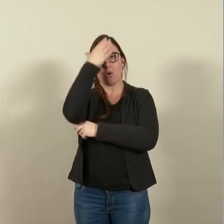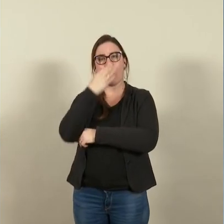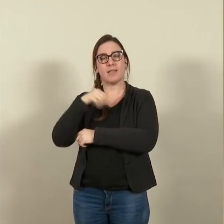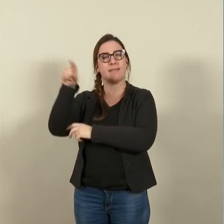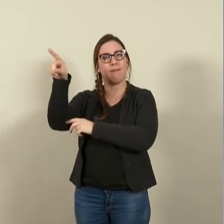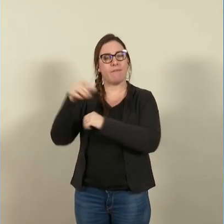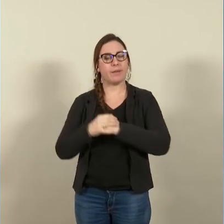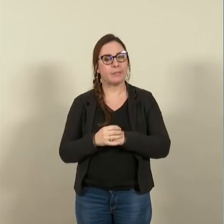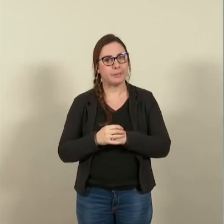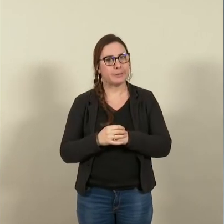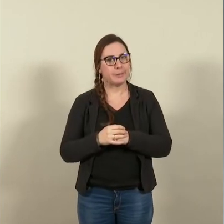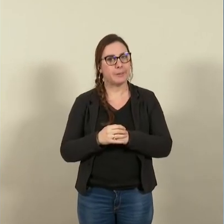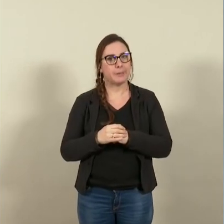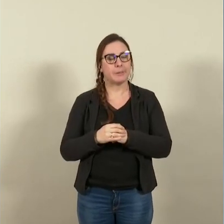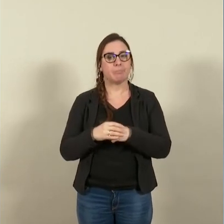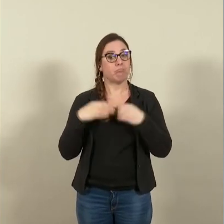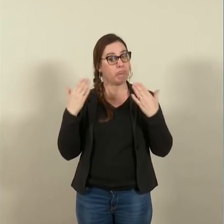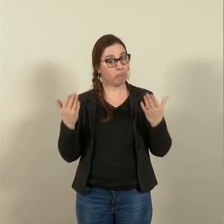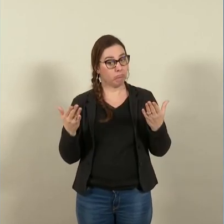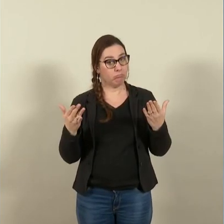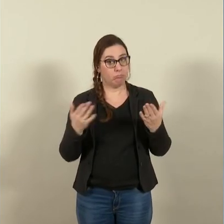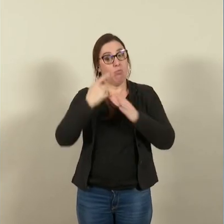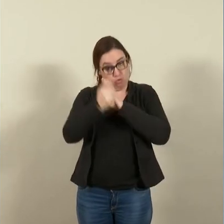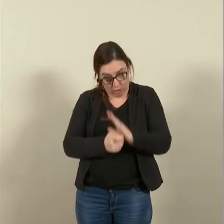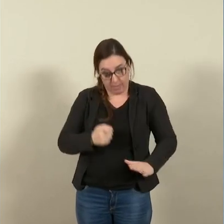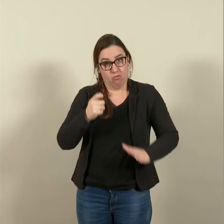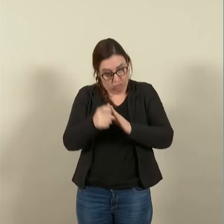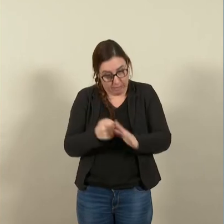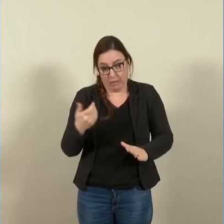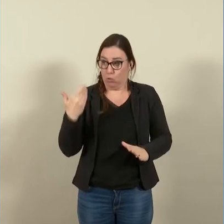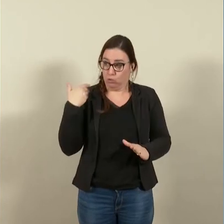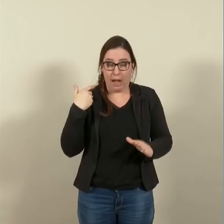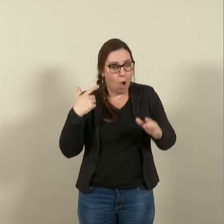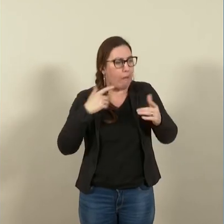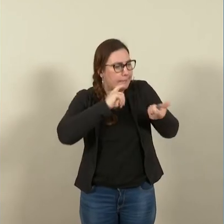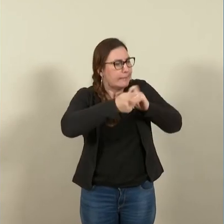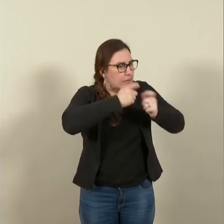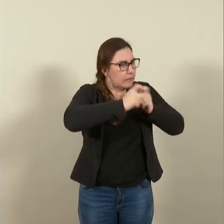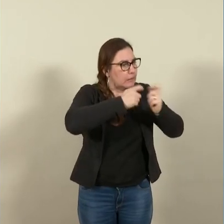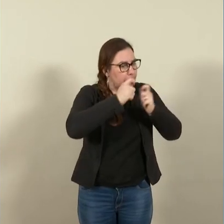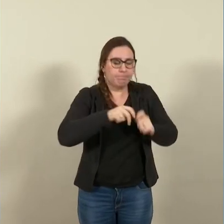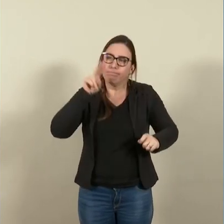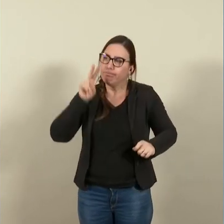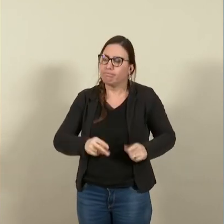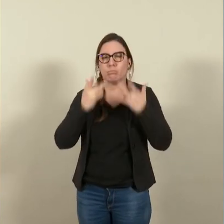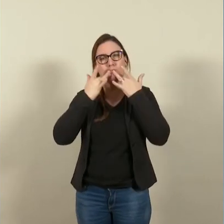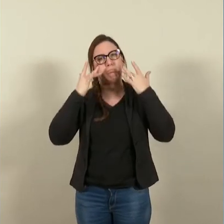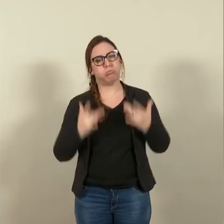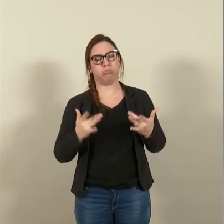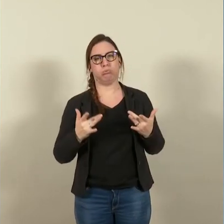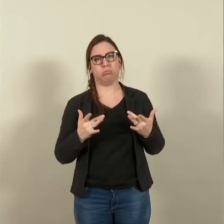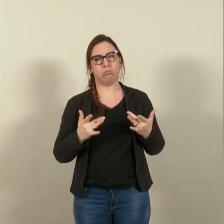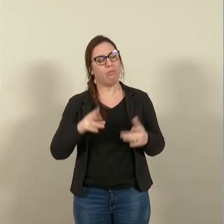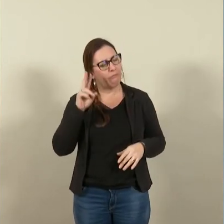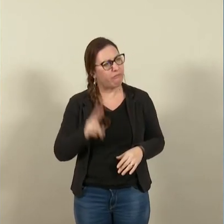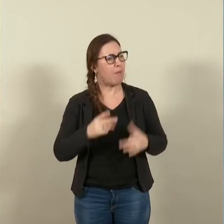TNCF vous avez donc je viens et je le redis donc tout à l'heure ça a été discuté et donc nous regrettons profondément il y a